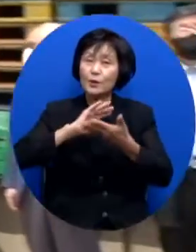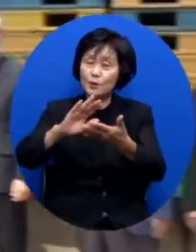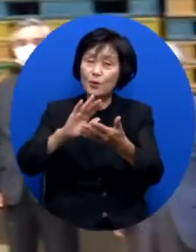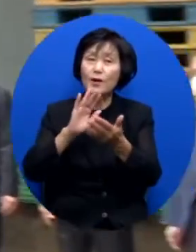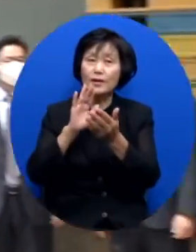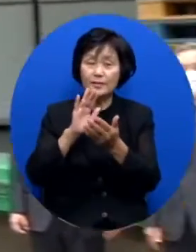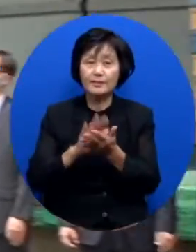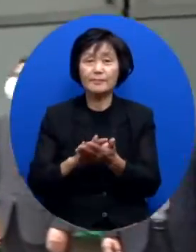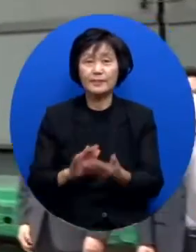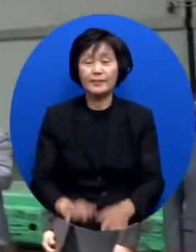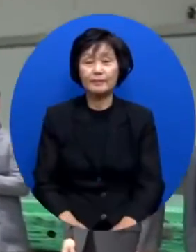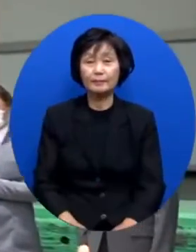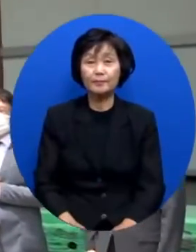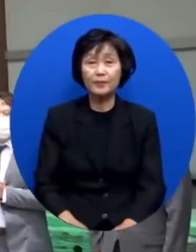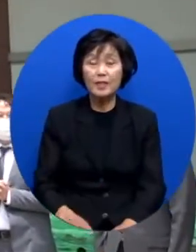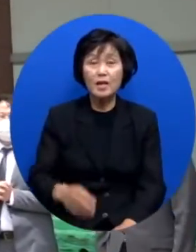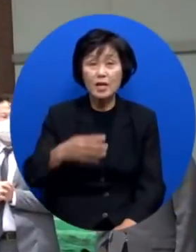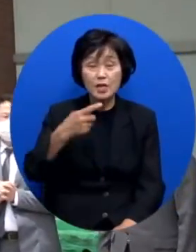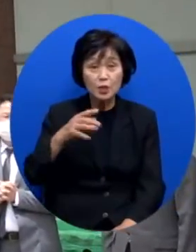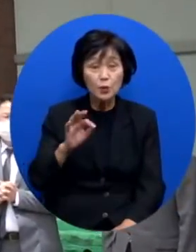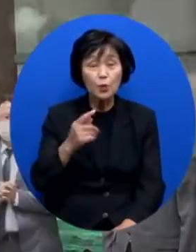11,687부를 비롯해 누안다